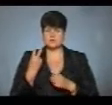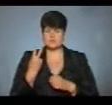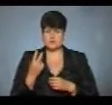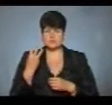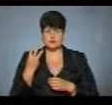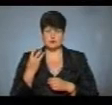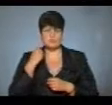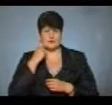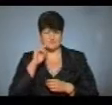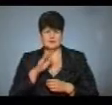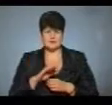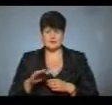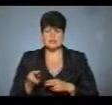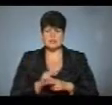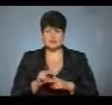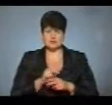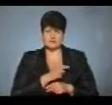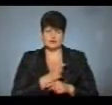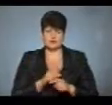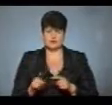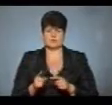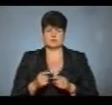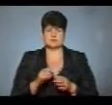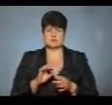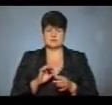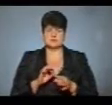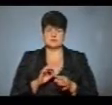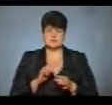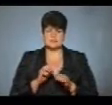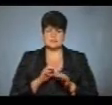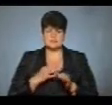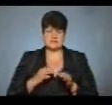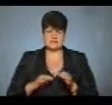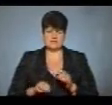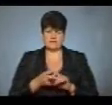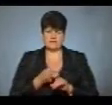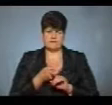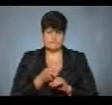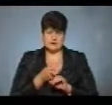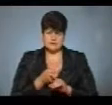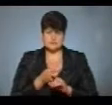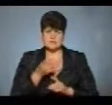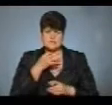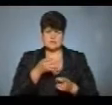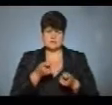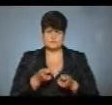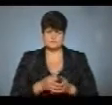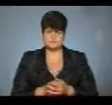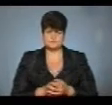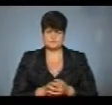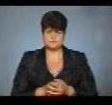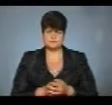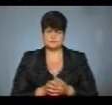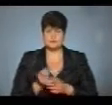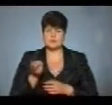дітей лікуються у шпиталі з діагнозом гостра кишкова інфекція, повідомила завідувачка інфекційного відділення Ольга Дивоняк.